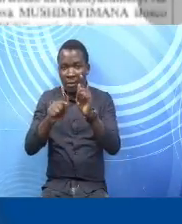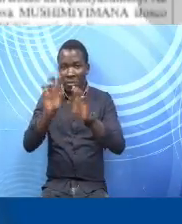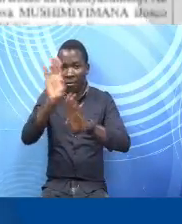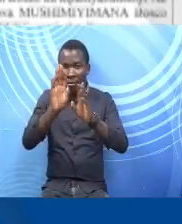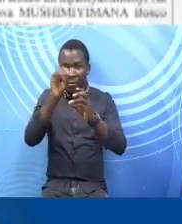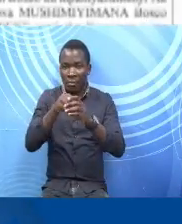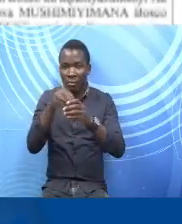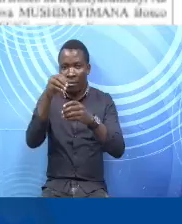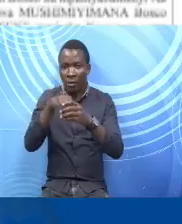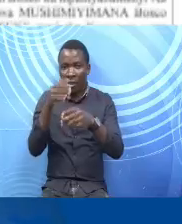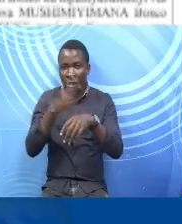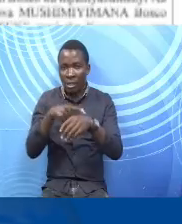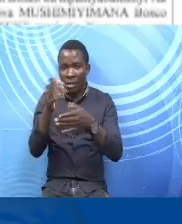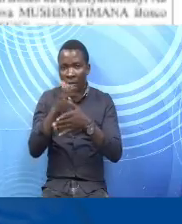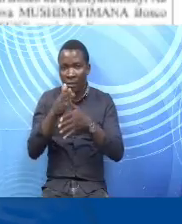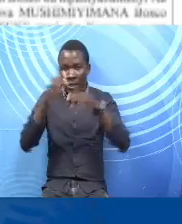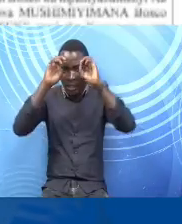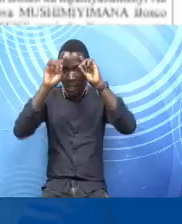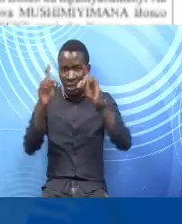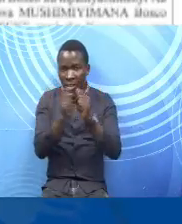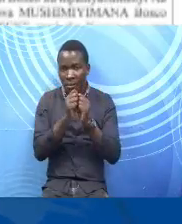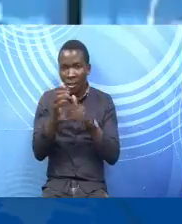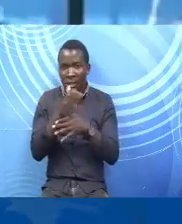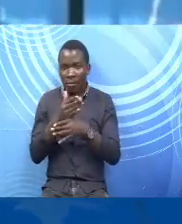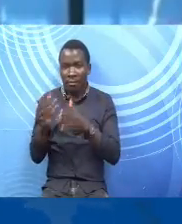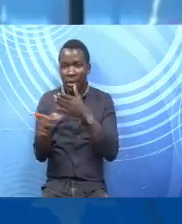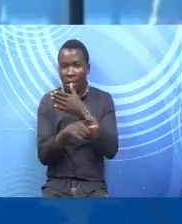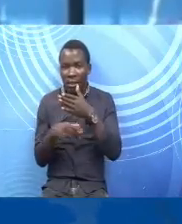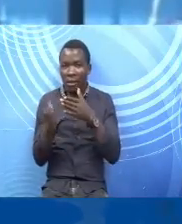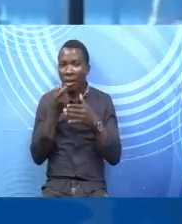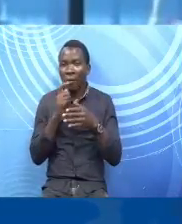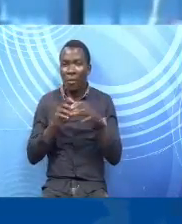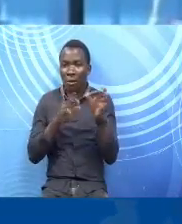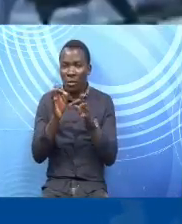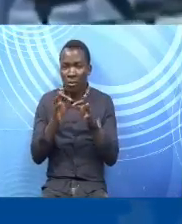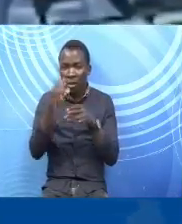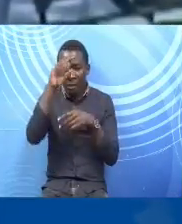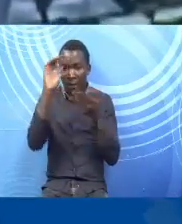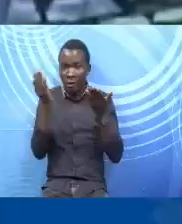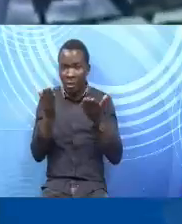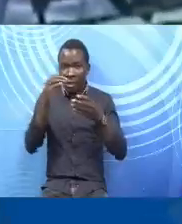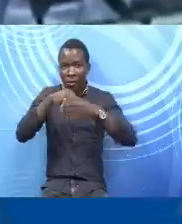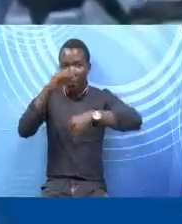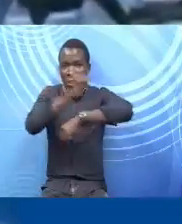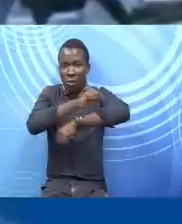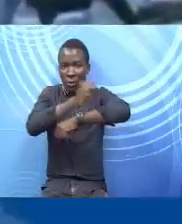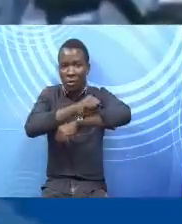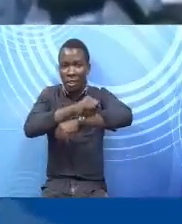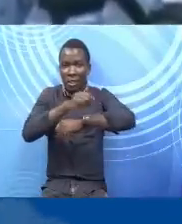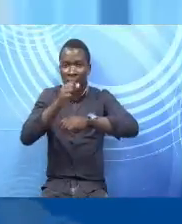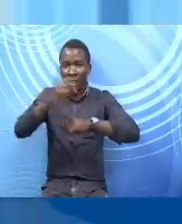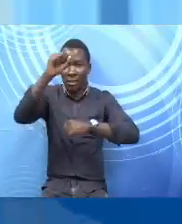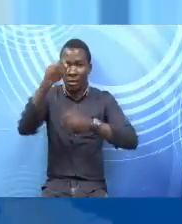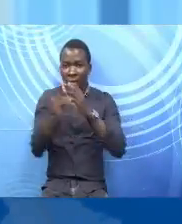hamwe na Minisiteri y'ubutegetsi bw'igihugu bagombaga gusobanura impamvu mu mashuri abanza ndetse n'ayisumbuye hakigaragaramo ikibazo cy'imicungire y'abarimu